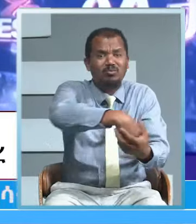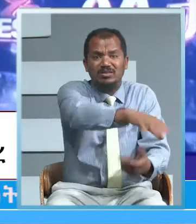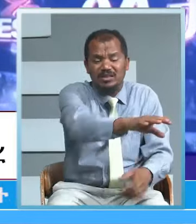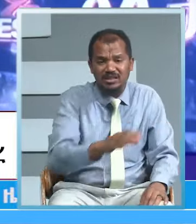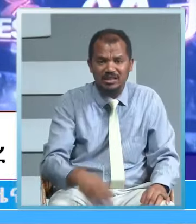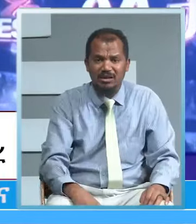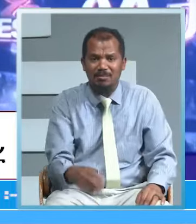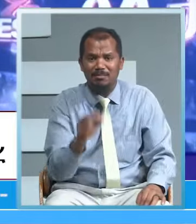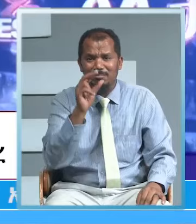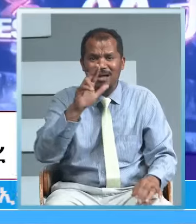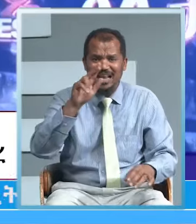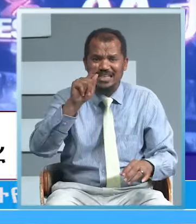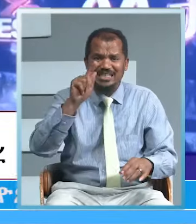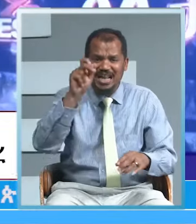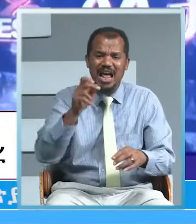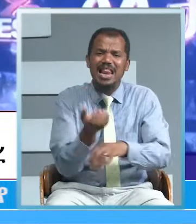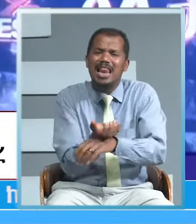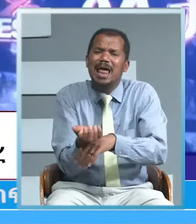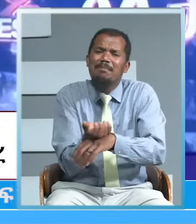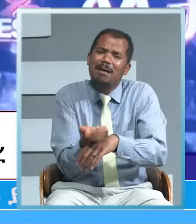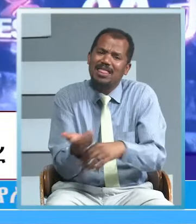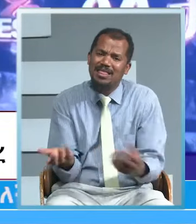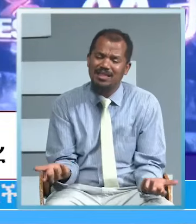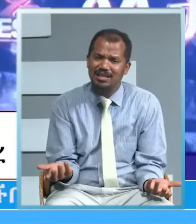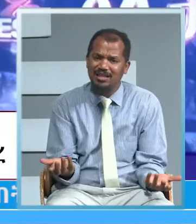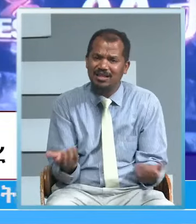የሚያድረው። ለማኝ እኮ ነው